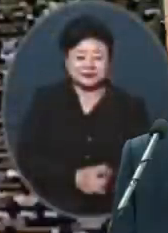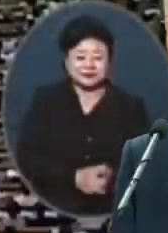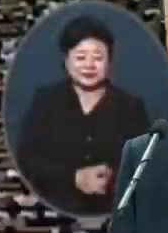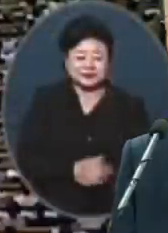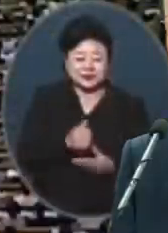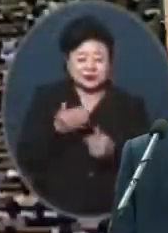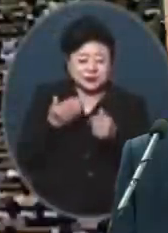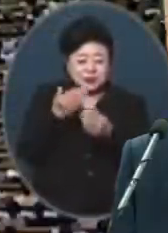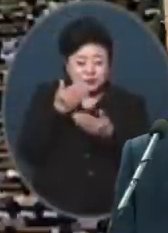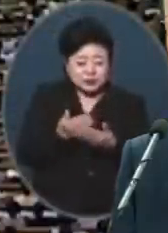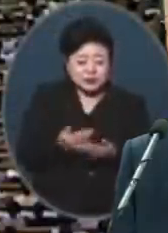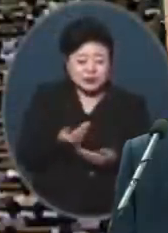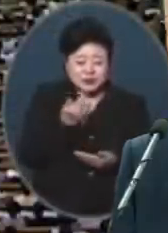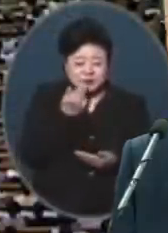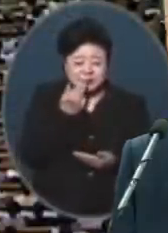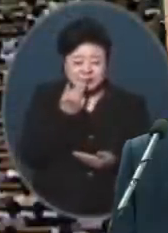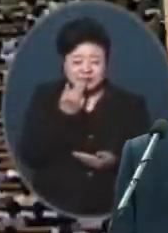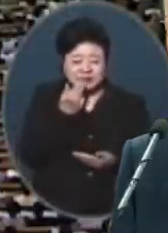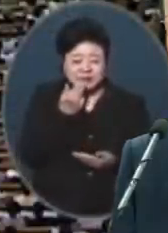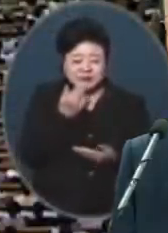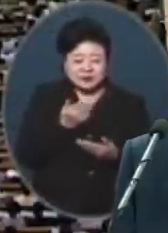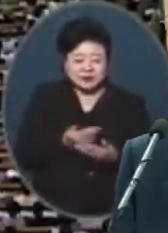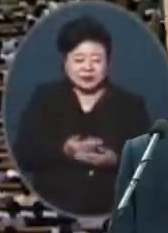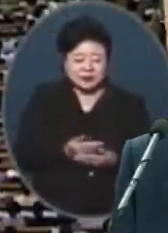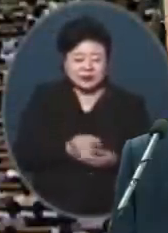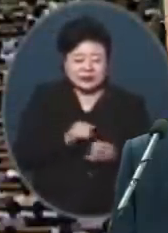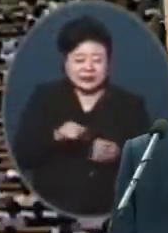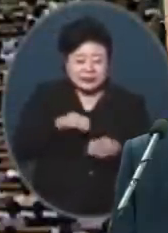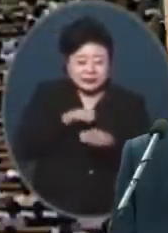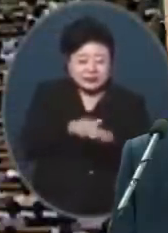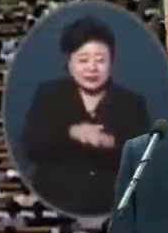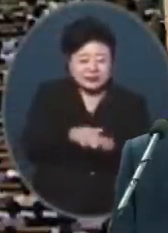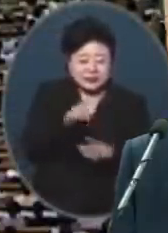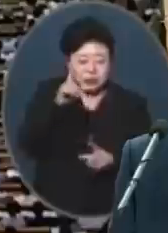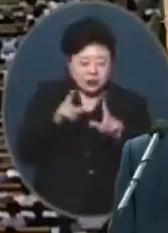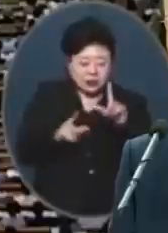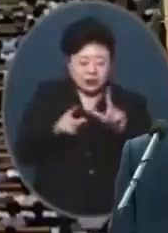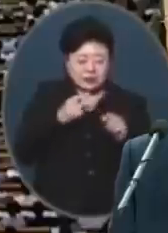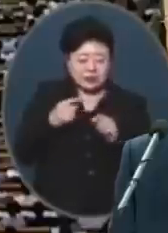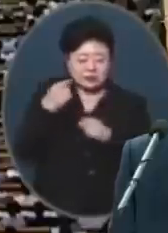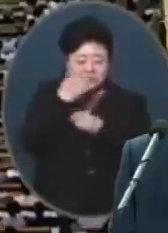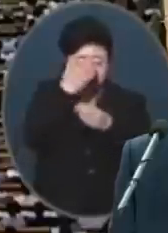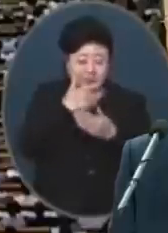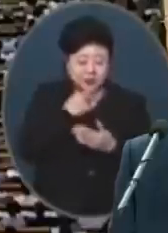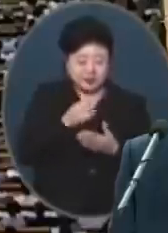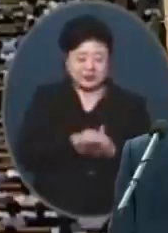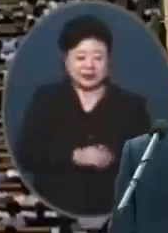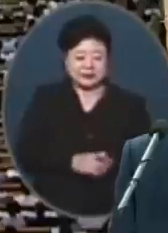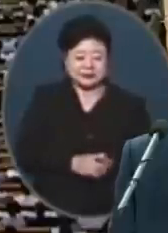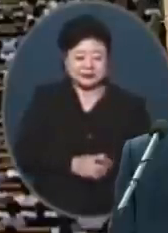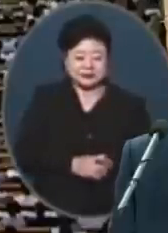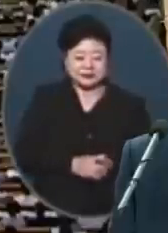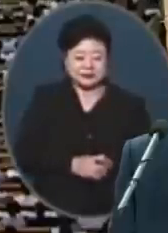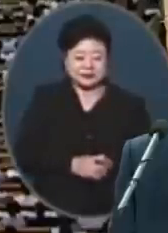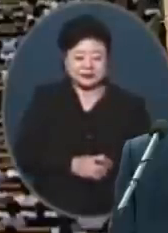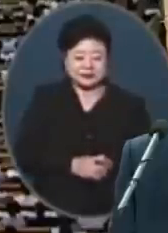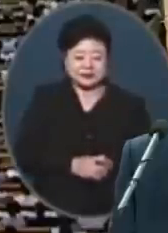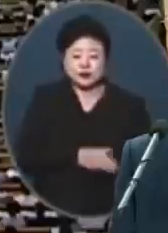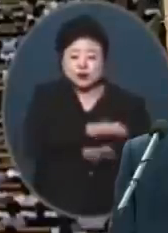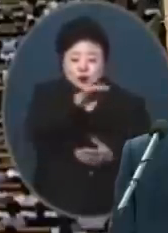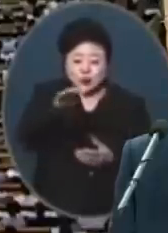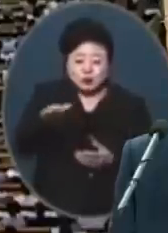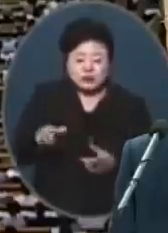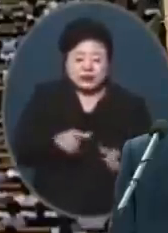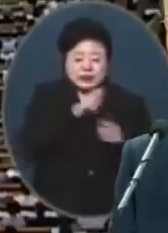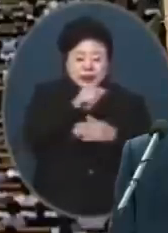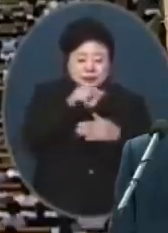주님께서 주신 생명과 인본주의적 모형이란 제목으로 은혜를 나누겠습니다 우리의